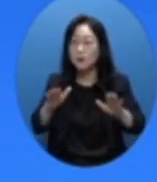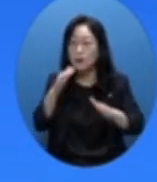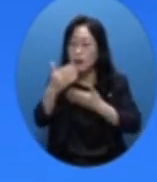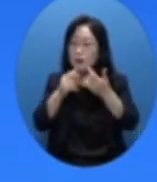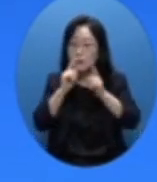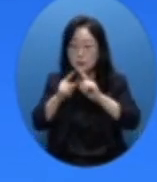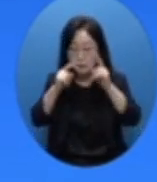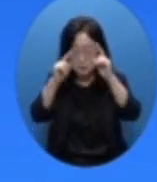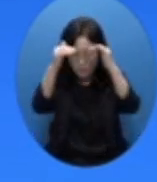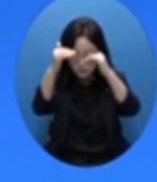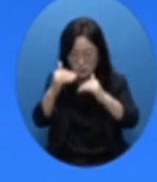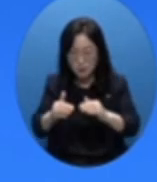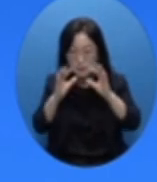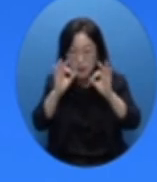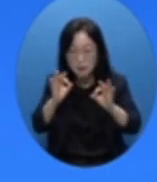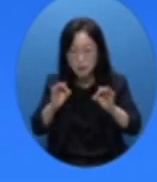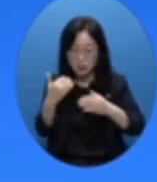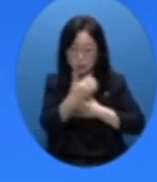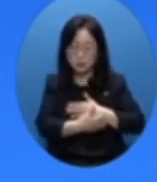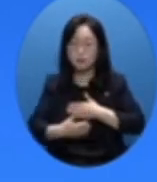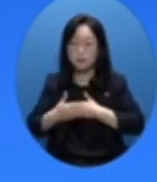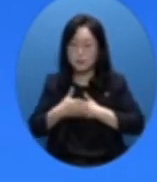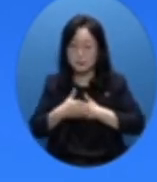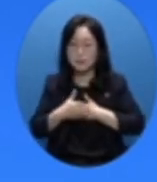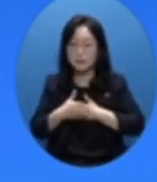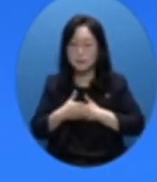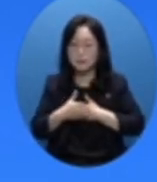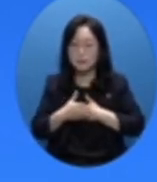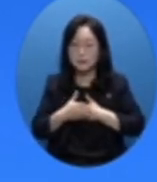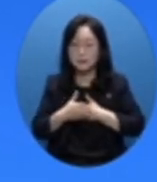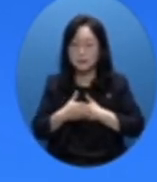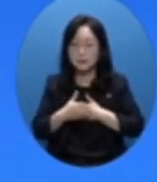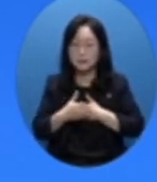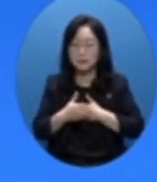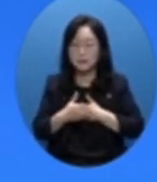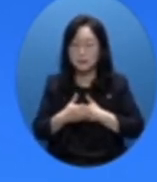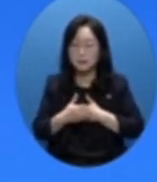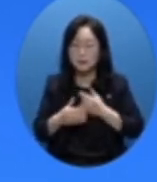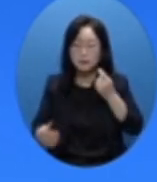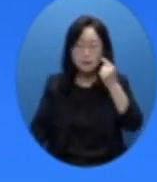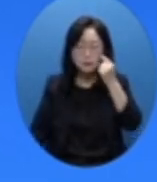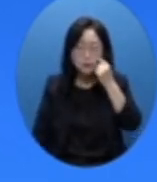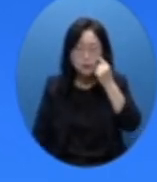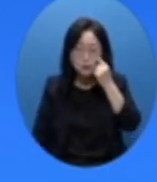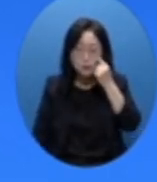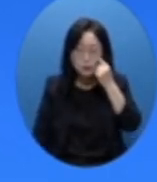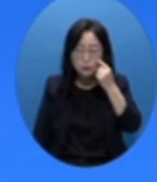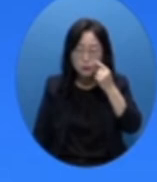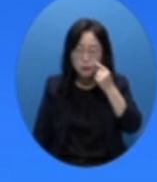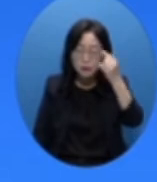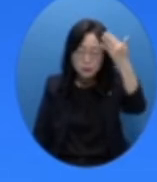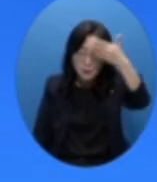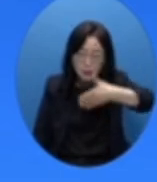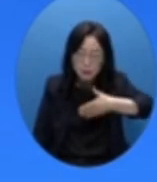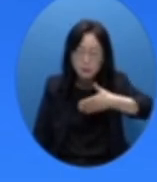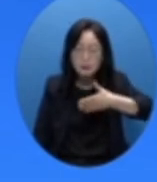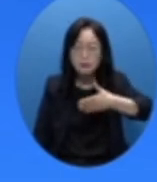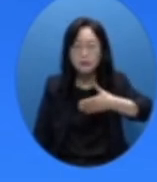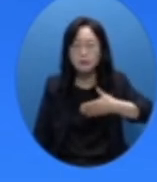보면 육신 n 눈이 굳이 못해서